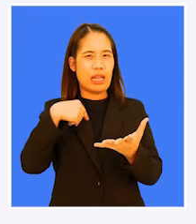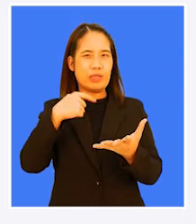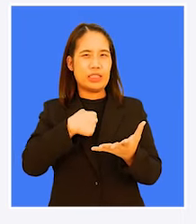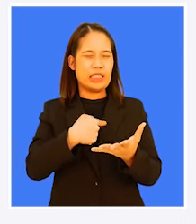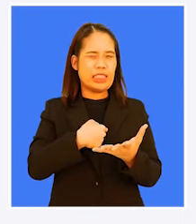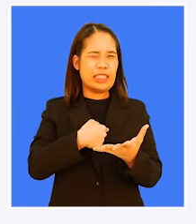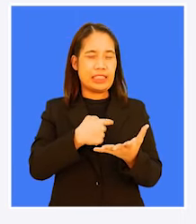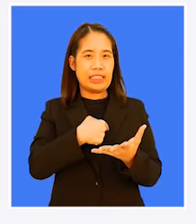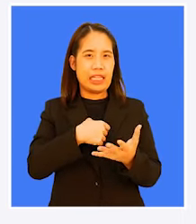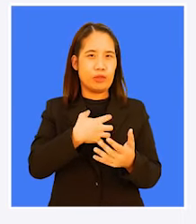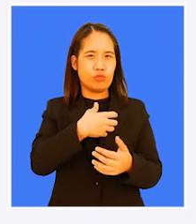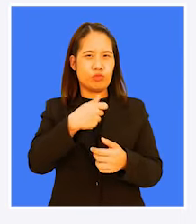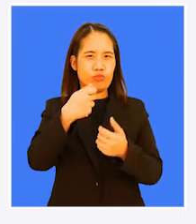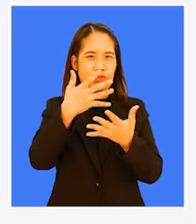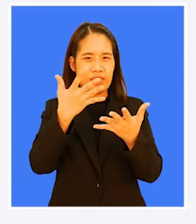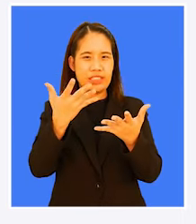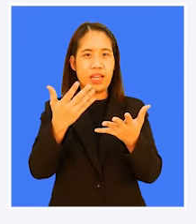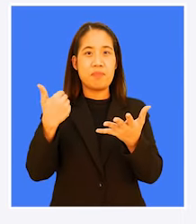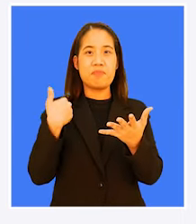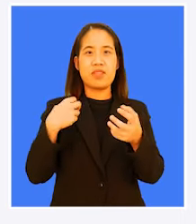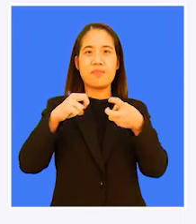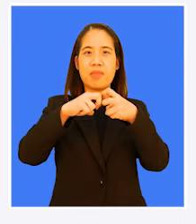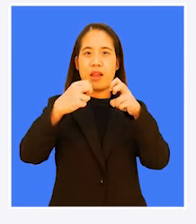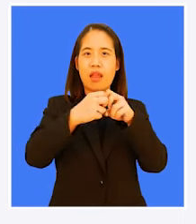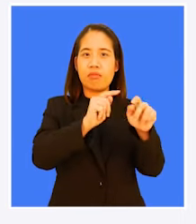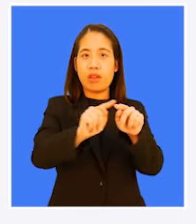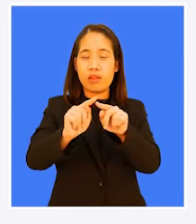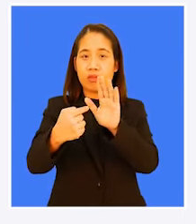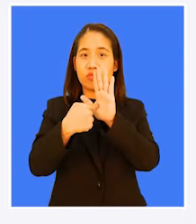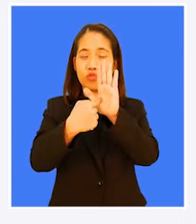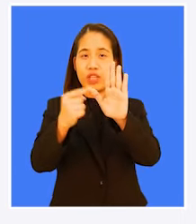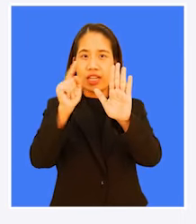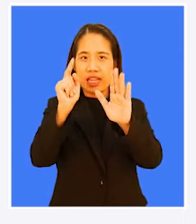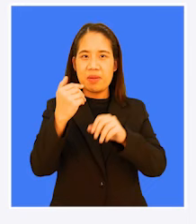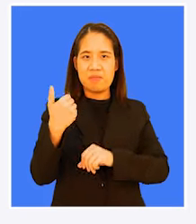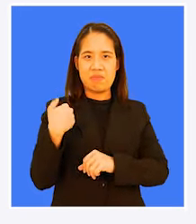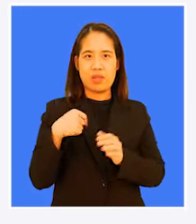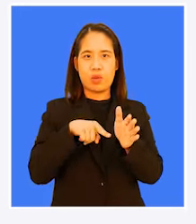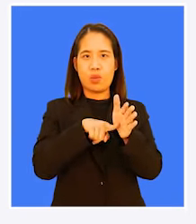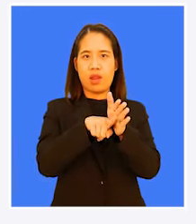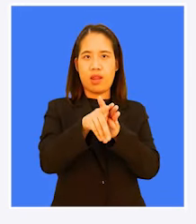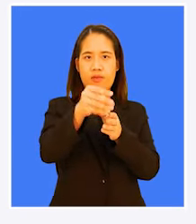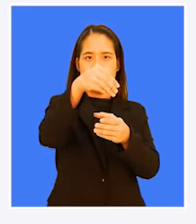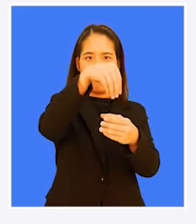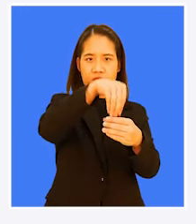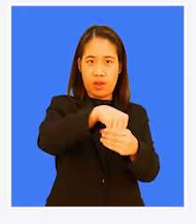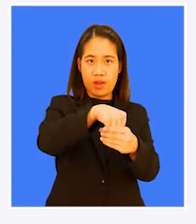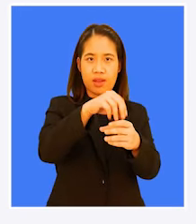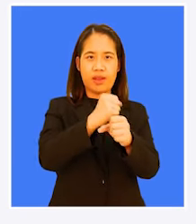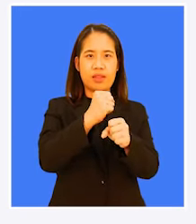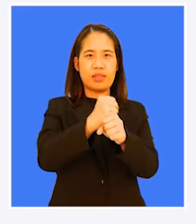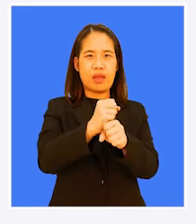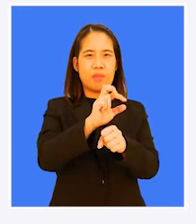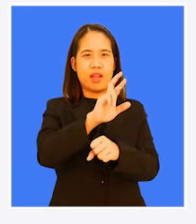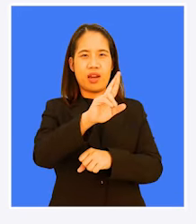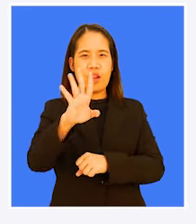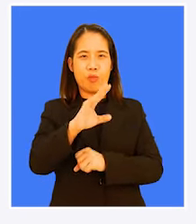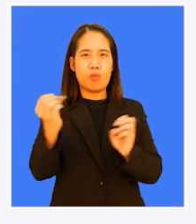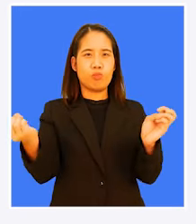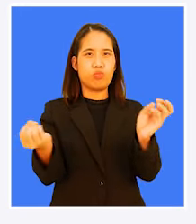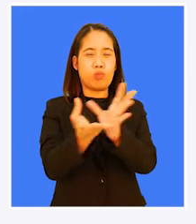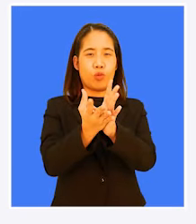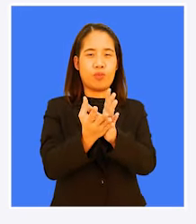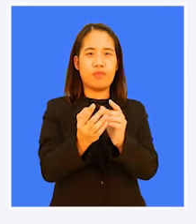ให้เหยื่อกดโดยภัยที่จะแฝงเข้ามาตามเว็บไซต์เหล่านี้คือมักจะฝังมันแวร์เอาไว้เพื่อทำลายระบบคอมพิวเตอร์ให้เสียห